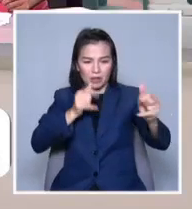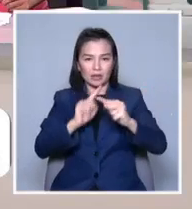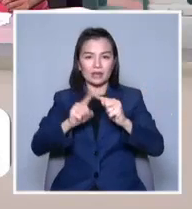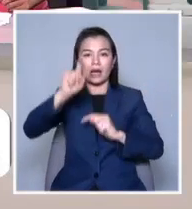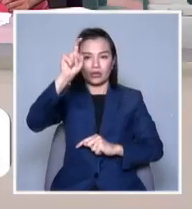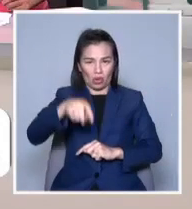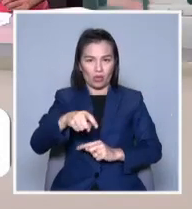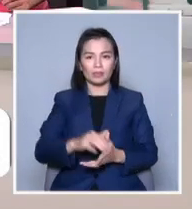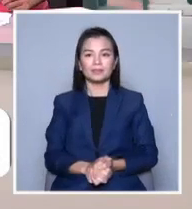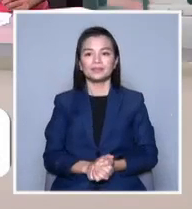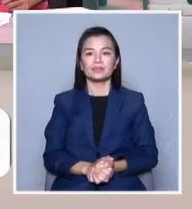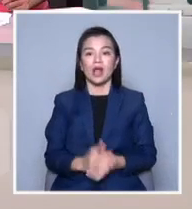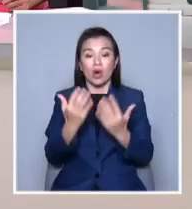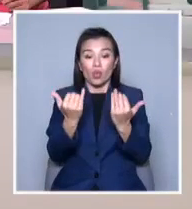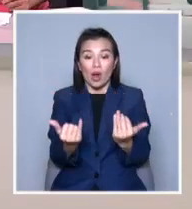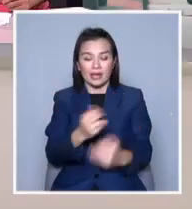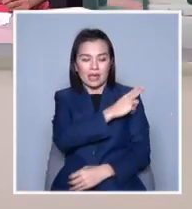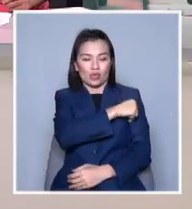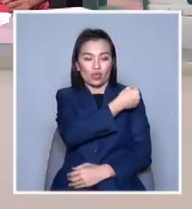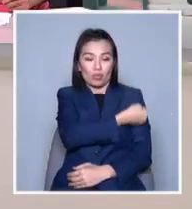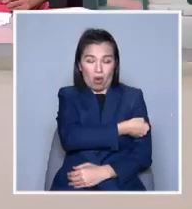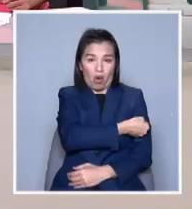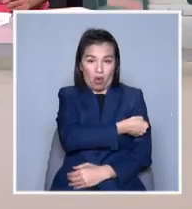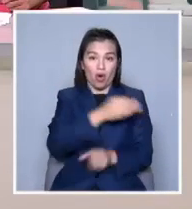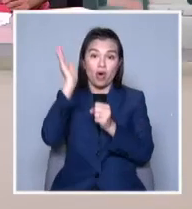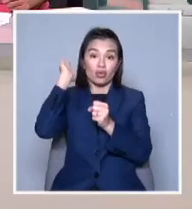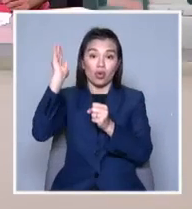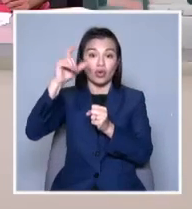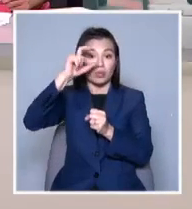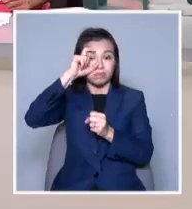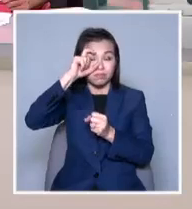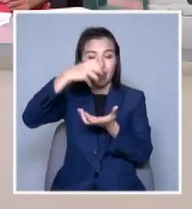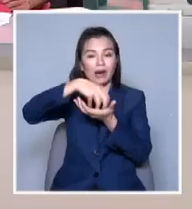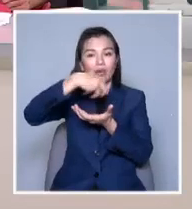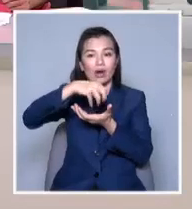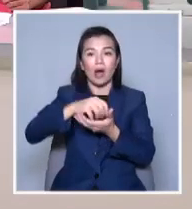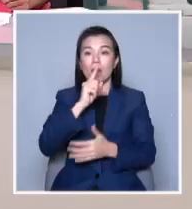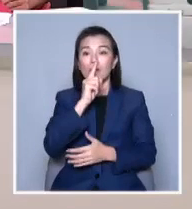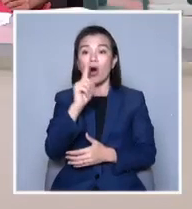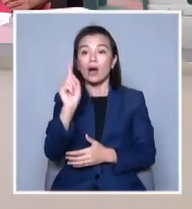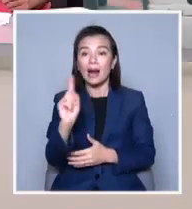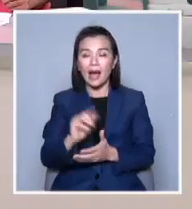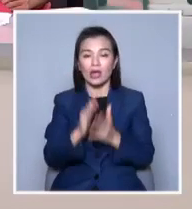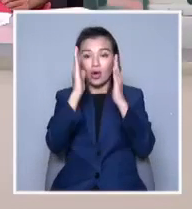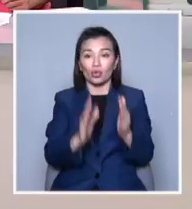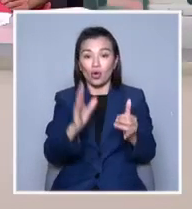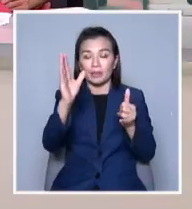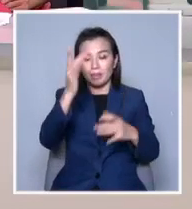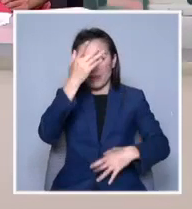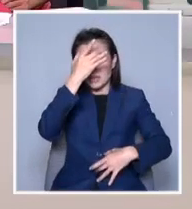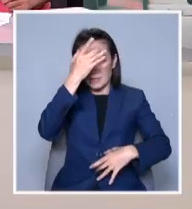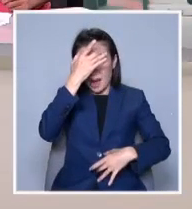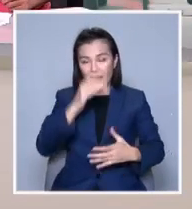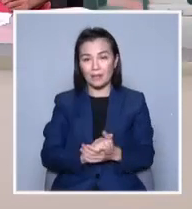191วันนี้นายแพทย์ทวีศิลป์วิษณุโยธินโฆษกศปภรายงานนะคะขาวดินที่เราบอกไปว่าจำนวนของผู้ป่วย